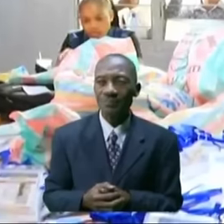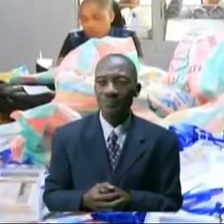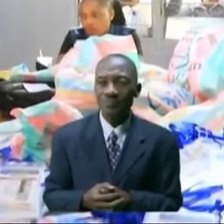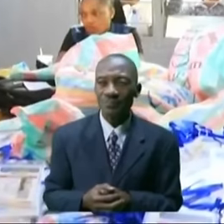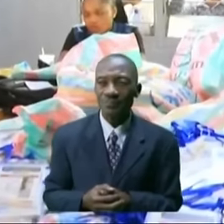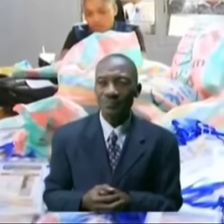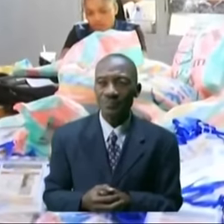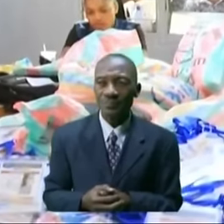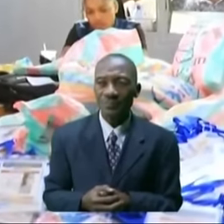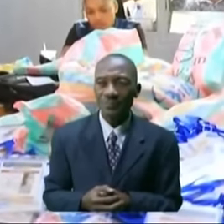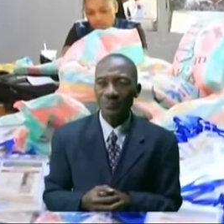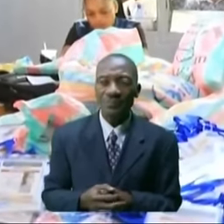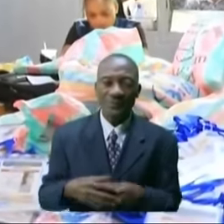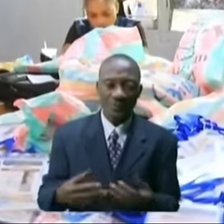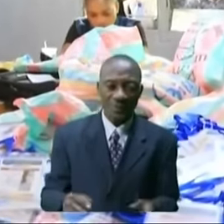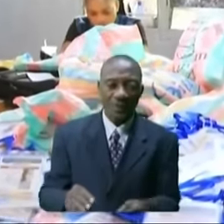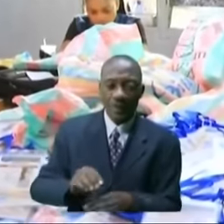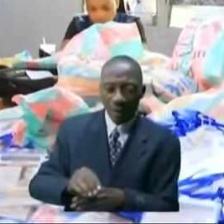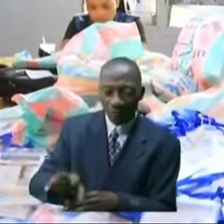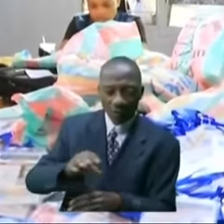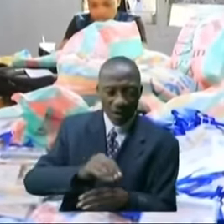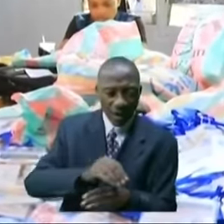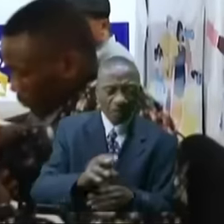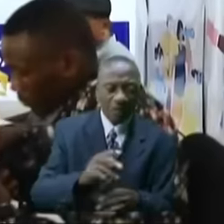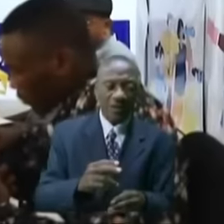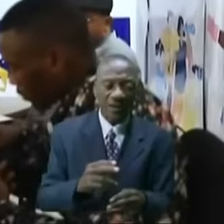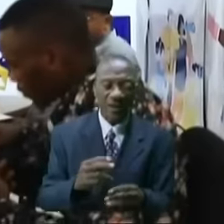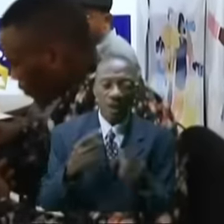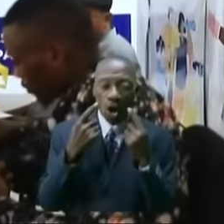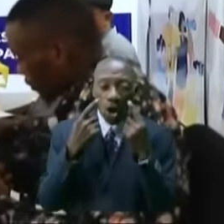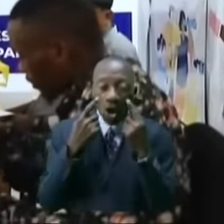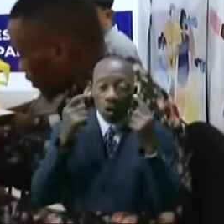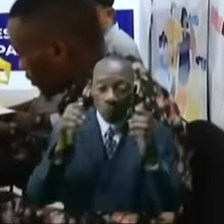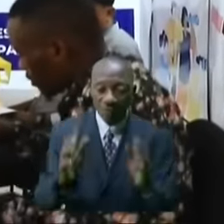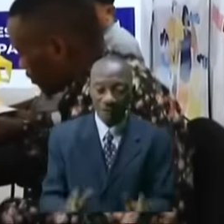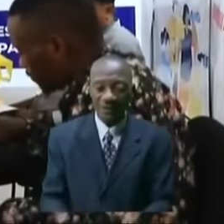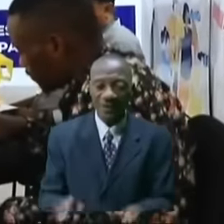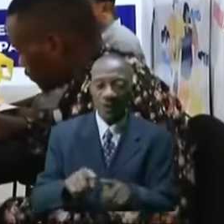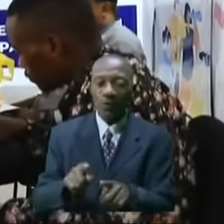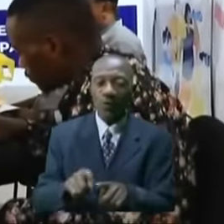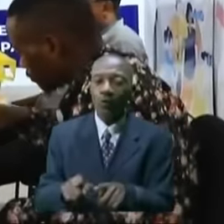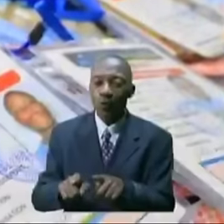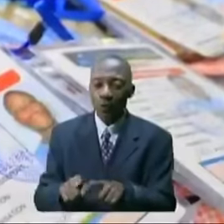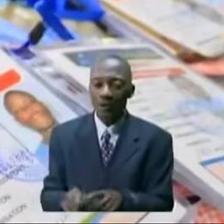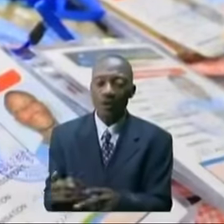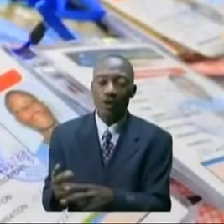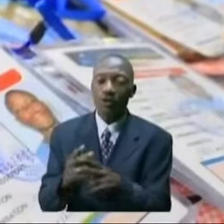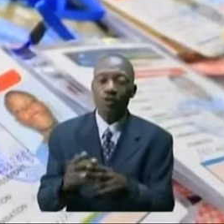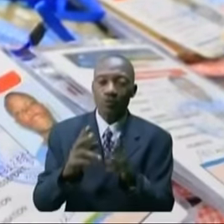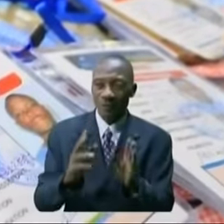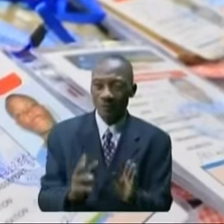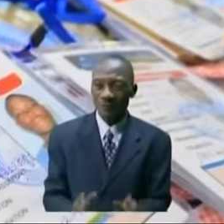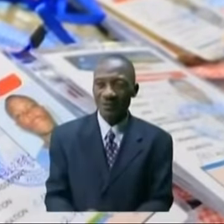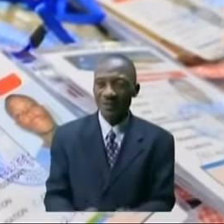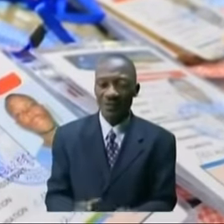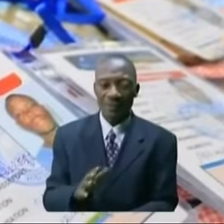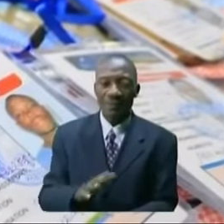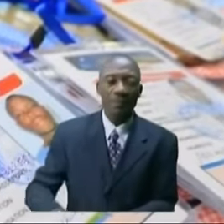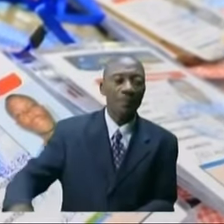Après avoir déployé ses observateurs et ses superviseurs sur les terrains des opérations électorales